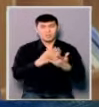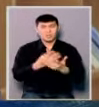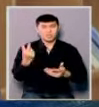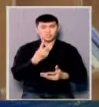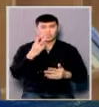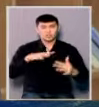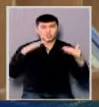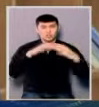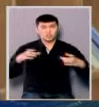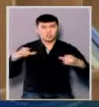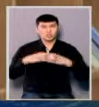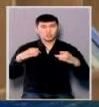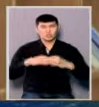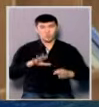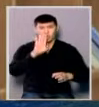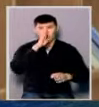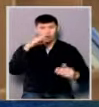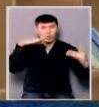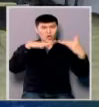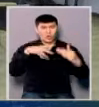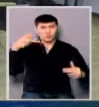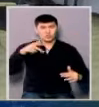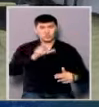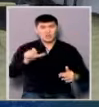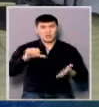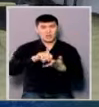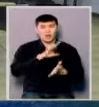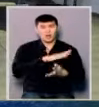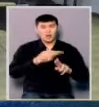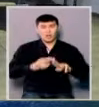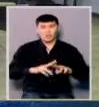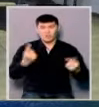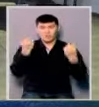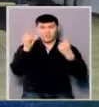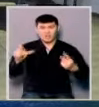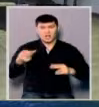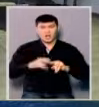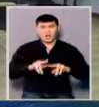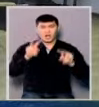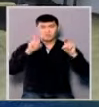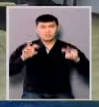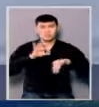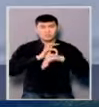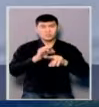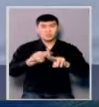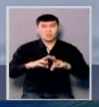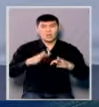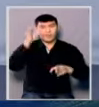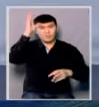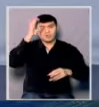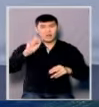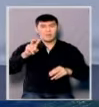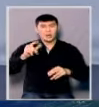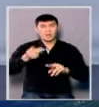кезеңінде кіші жүздің бас бөлігінде 3000-ден аса адам қатынасты. Бүгінде өр тұлғалар туралы бірнеше зерттеулер жүргізілуде. Осы орайда профессор